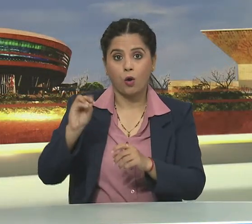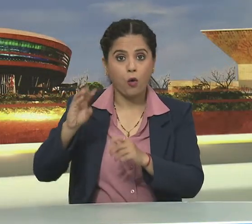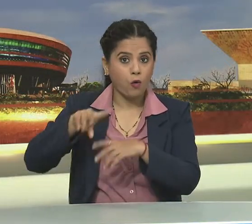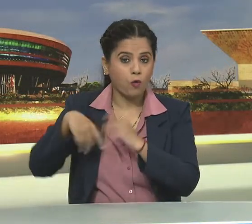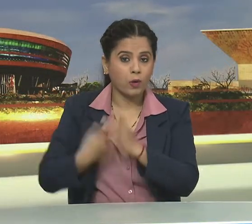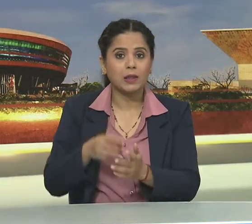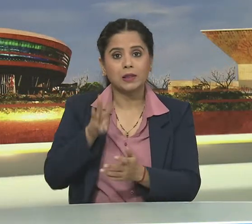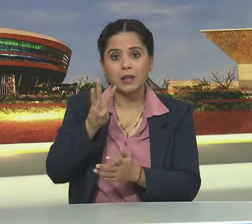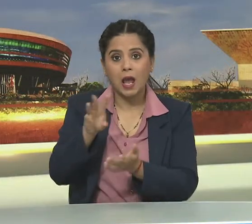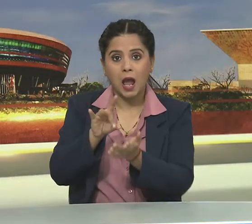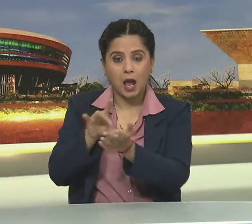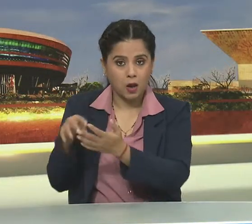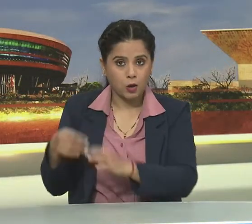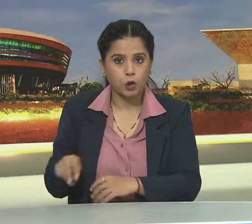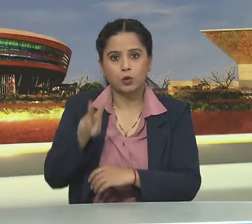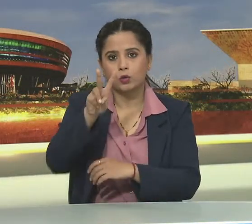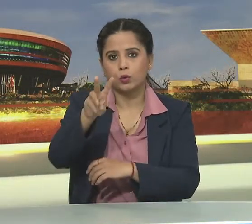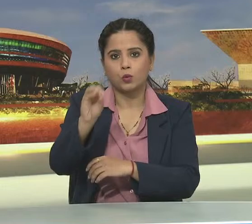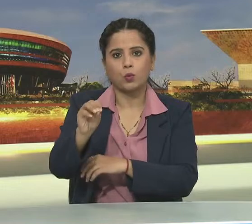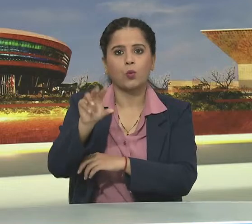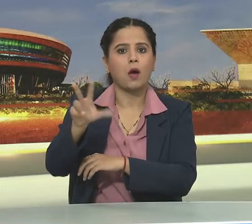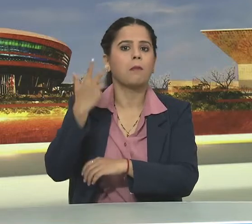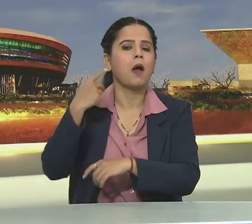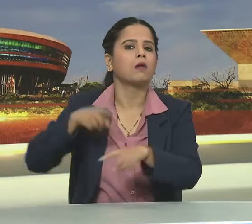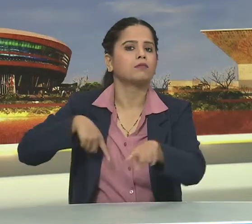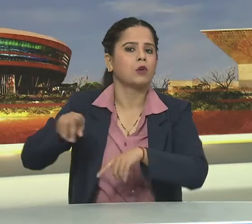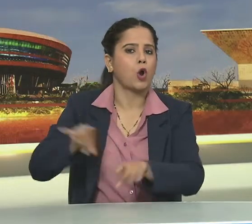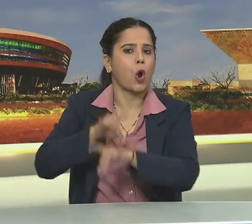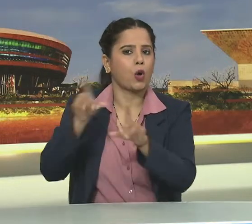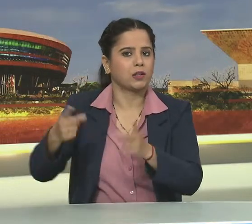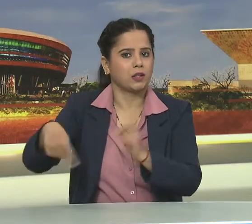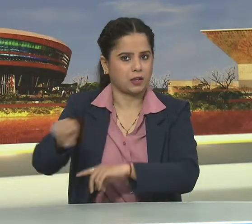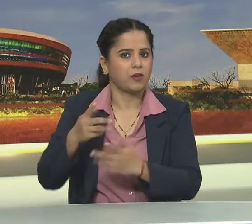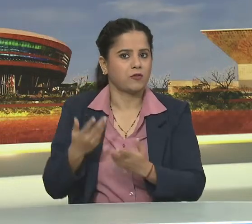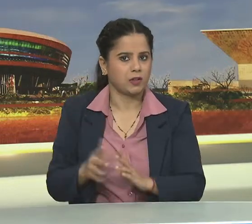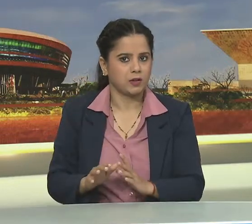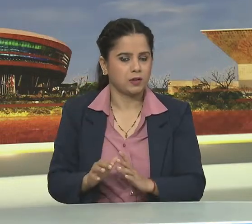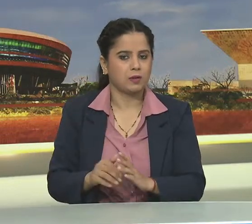ओवर में 3 विकेट पर 208 रन बनाए।